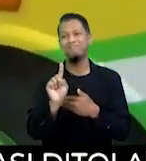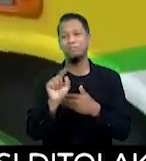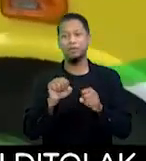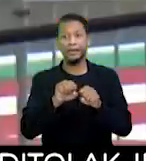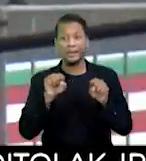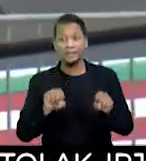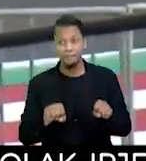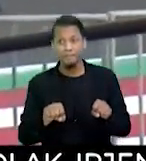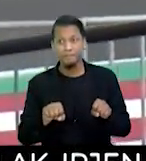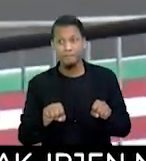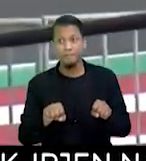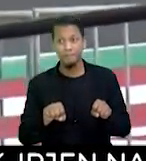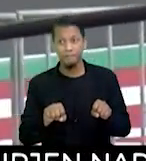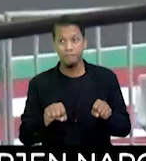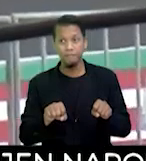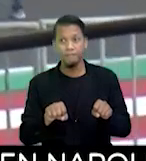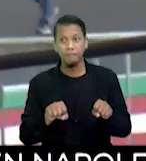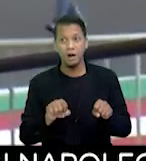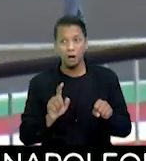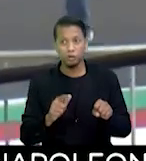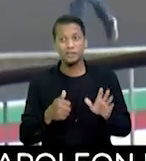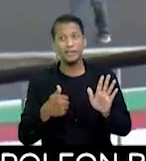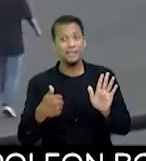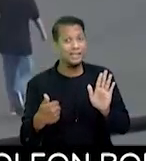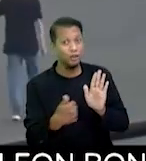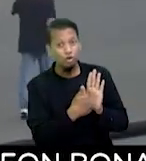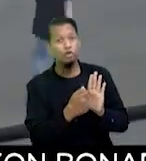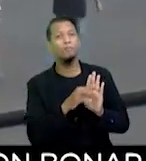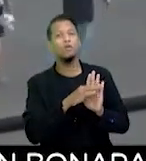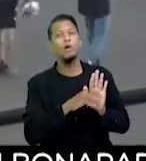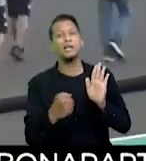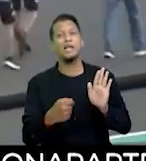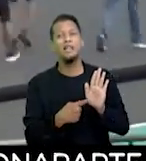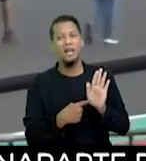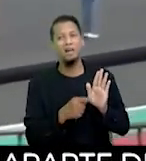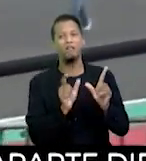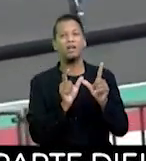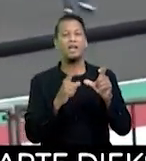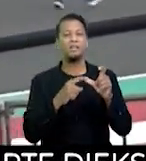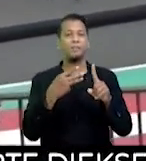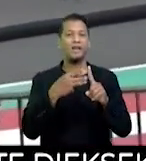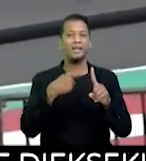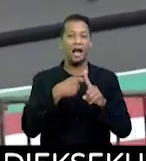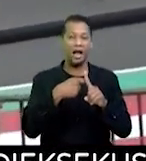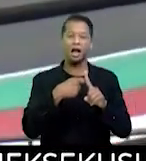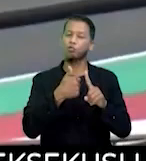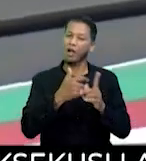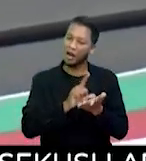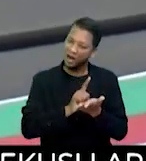screening kesehatan dilakukan agar gelaran WSBK pada 19 hingga 21 November mendatang berlangsung lancar dan